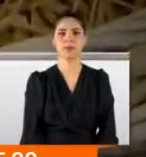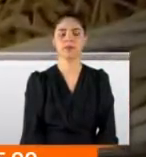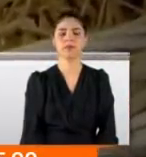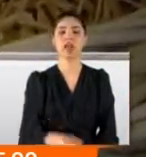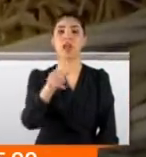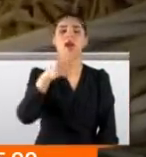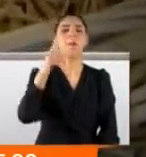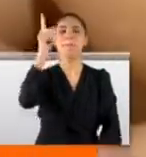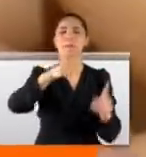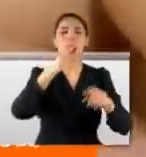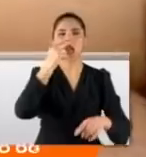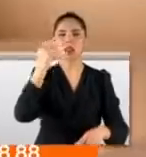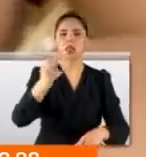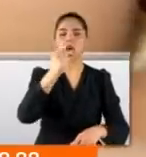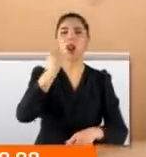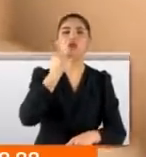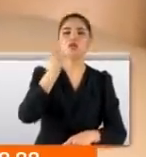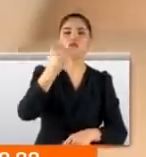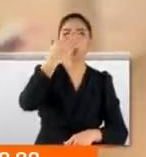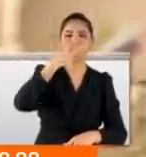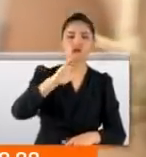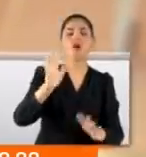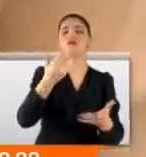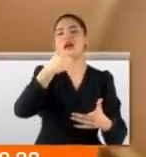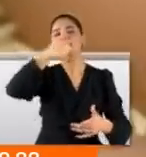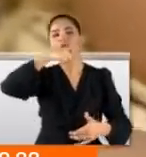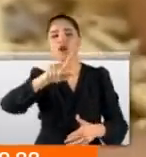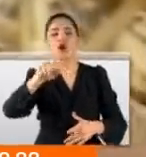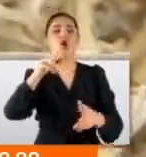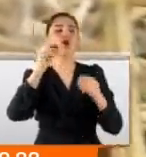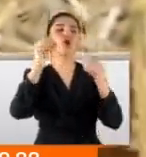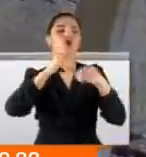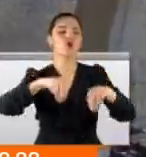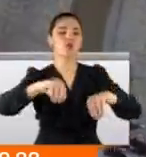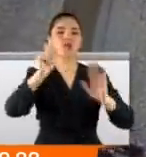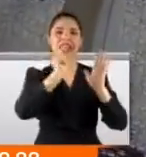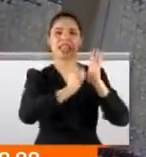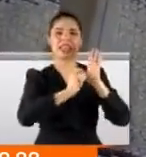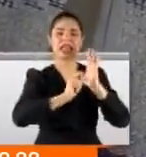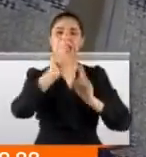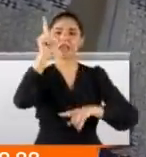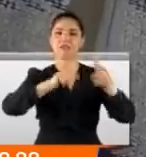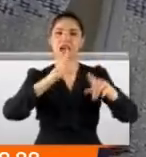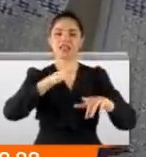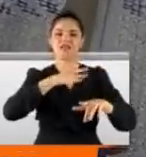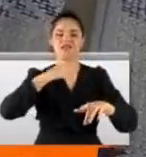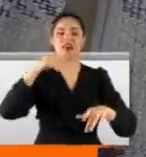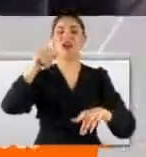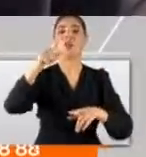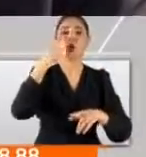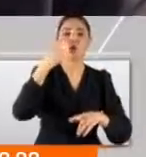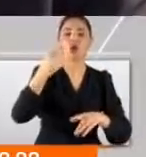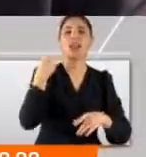İşte fırsatçılar da her müşterinin organik veya köy yumurtası yazısını görünce almasından faydalanıp yeni bir oyun